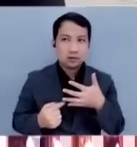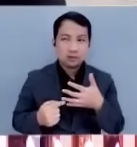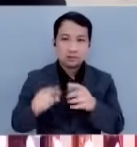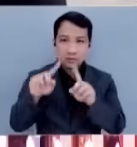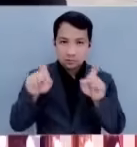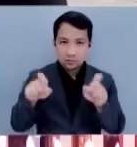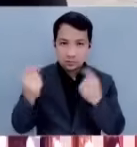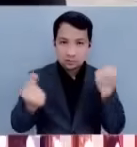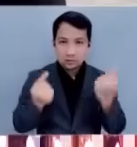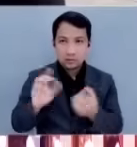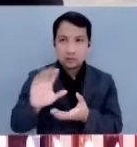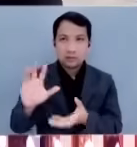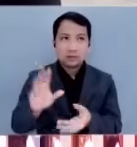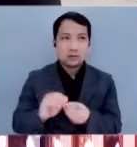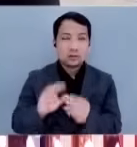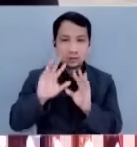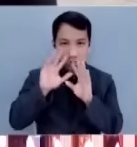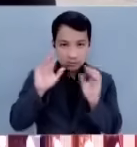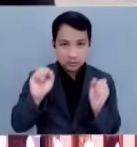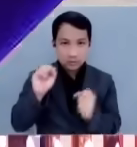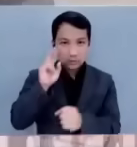tinalakay dyan ni Pangulong Marcos?